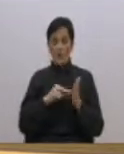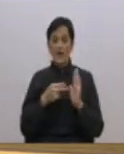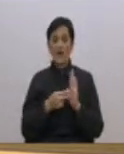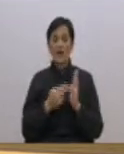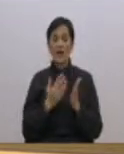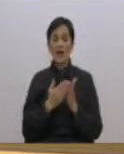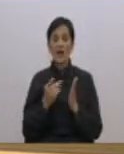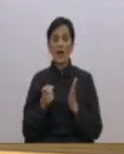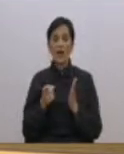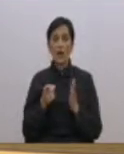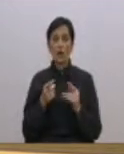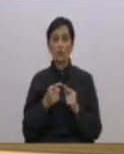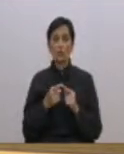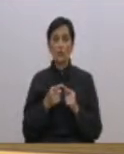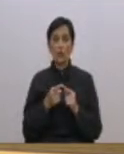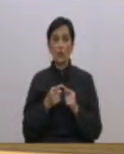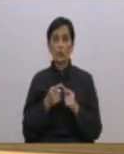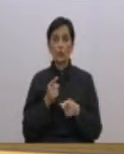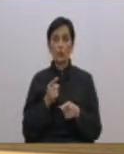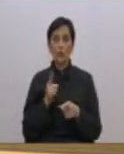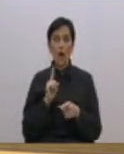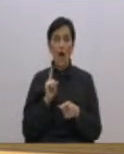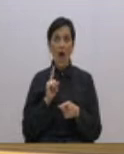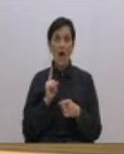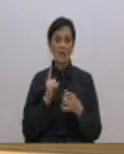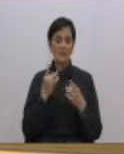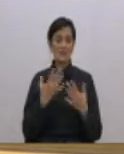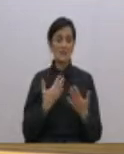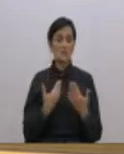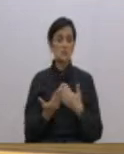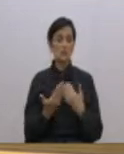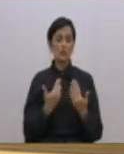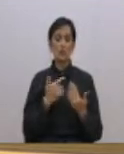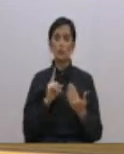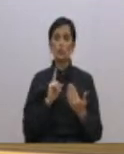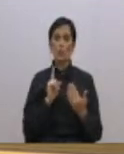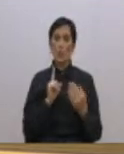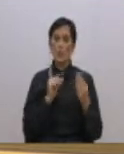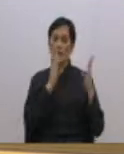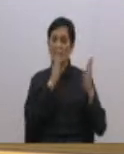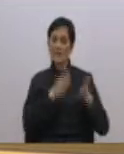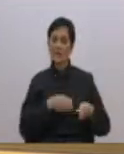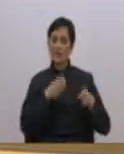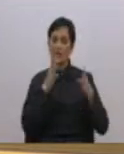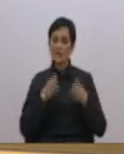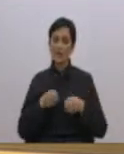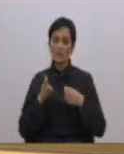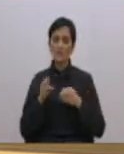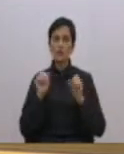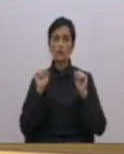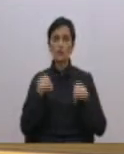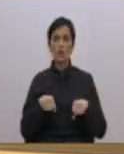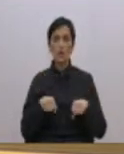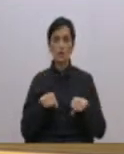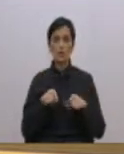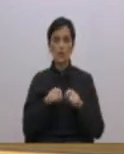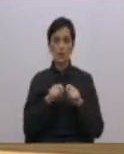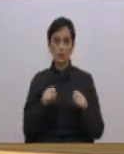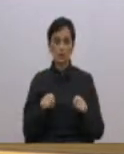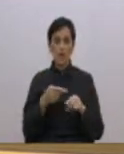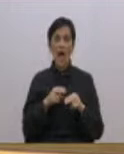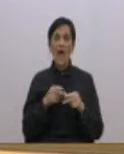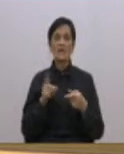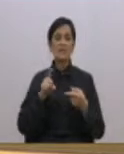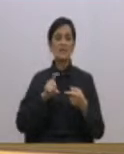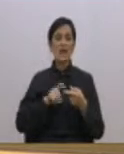რომ არა ვთქვათ რაღაცა ბლანკეტური მიდგომა არსებობდეს, არამედ რაღაცა ინდივიდუალიზებული შესაძლებლობები რომ იქმნებოდეს. Ეს არ ეხება